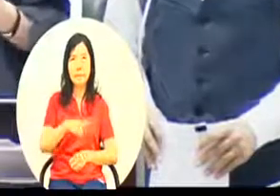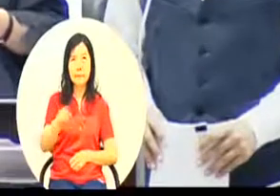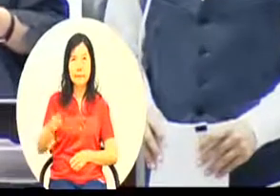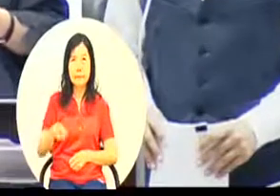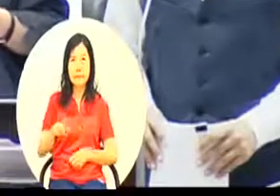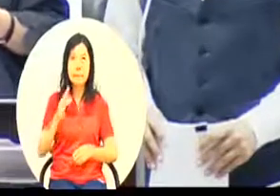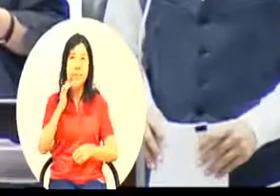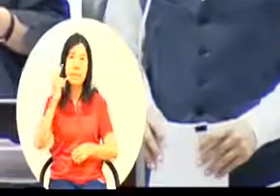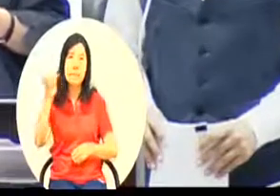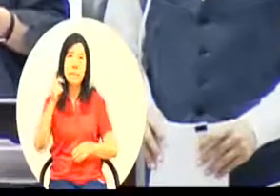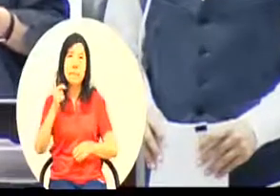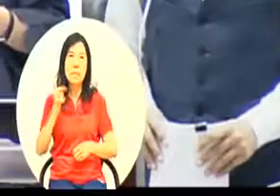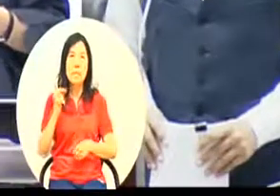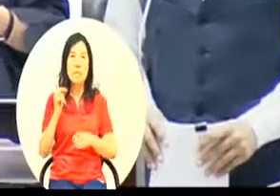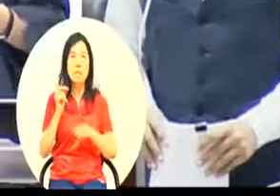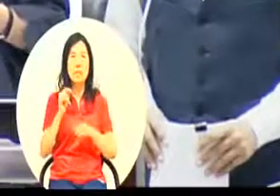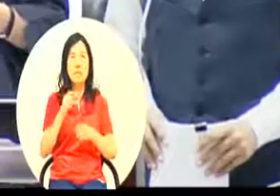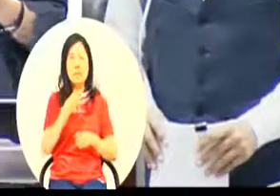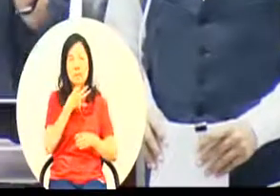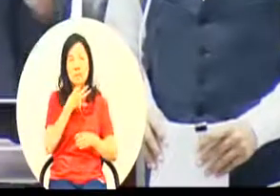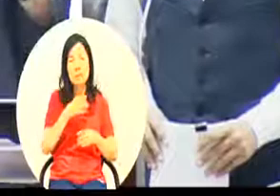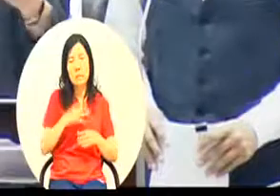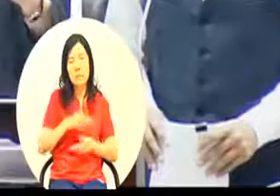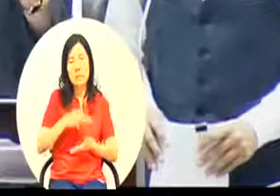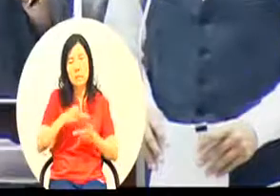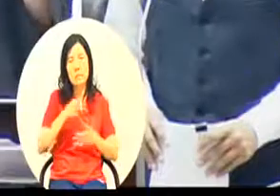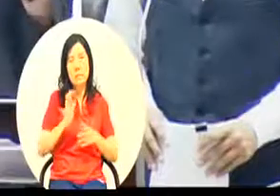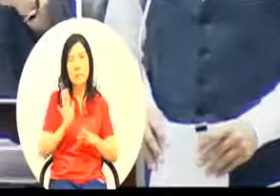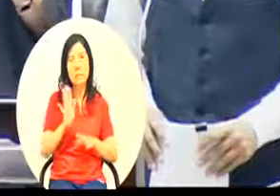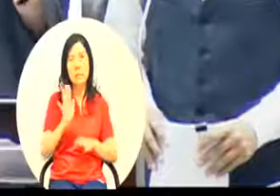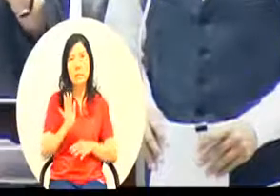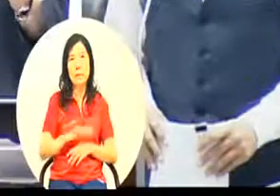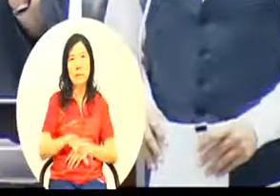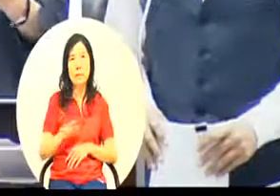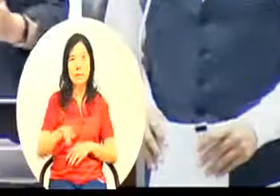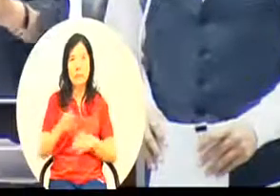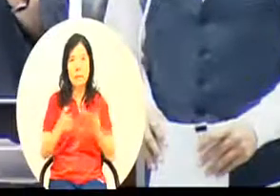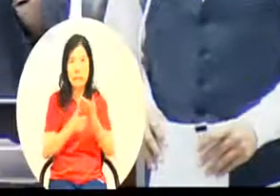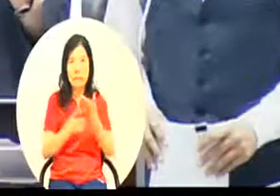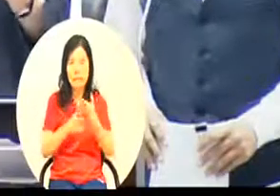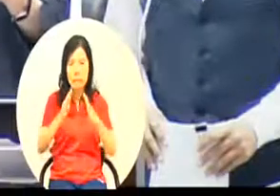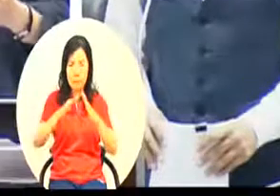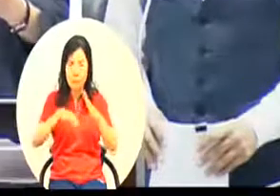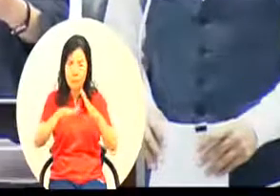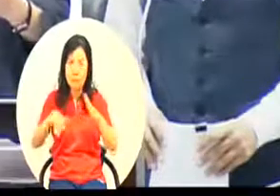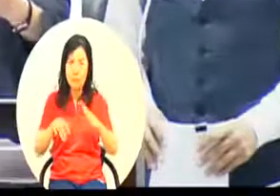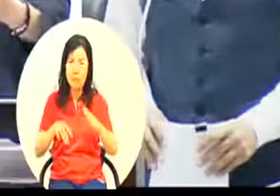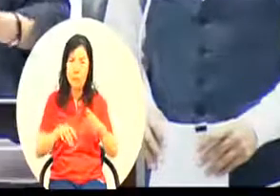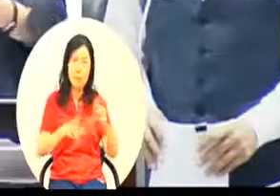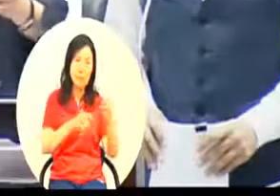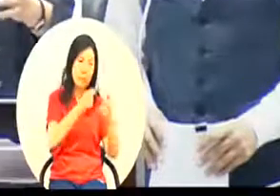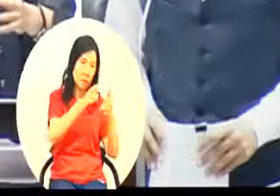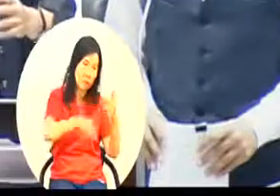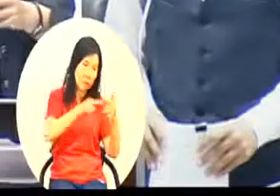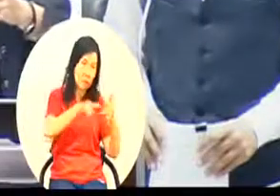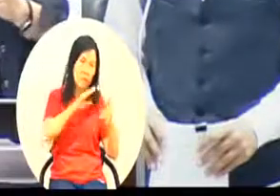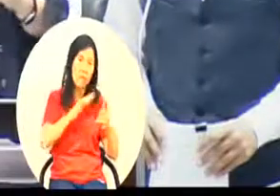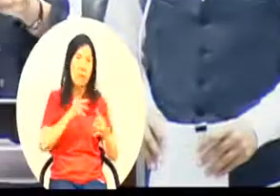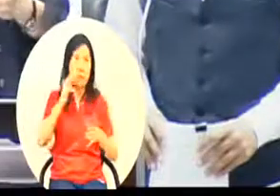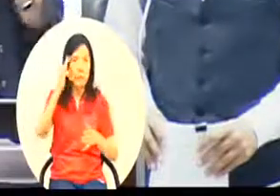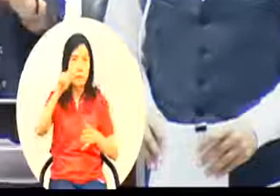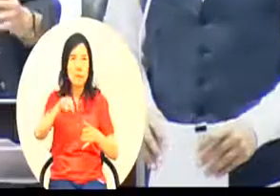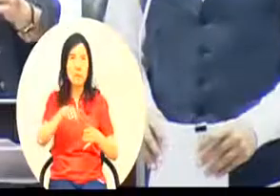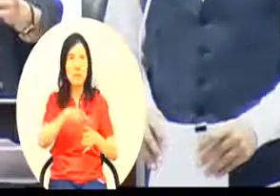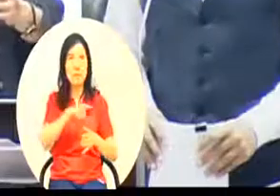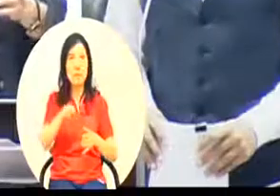家长不必那么的担心啊，让吸毒的一个家庭跟个人觉得说他们